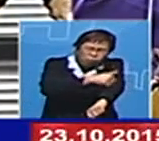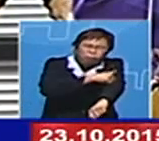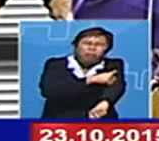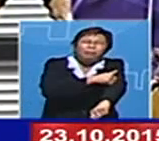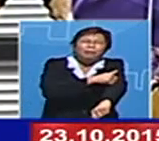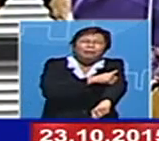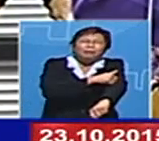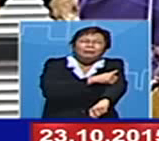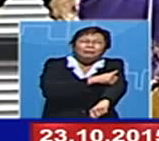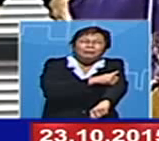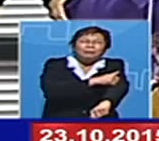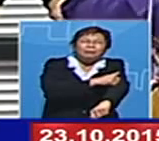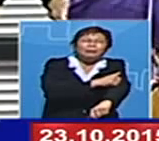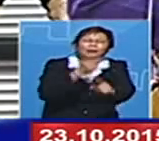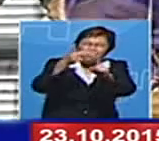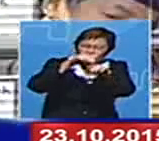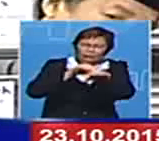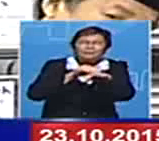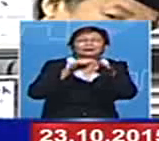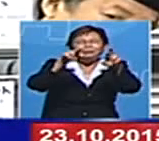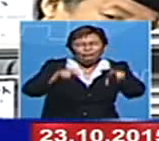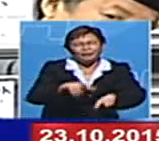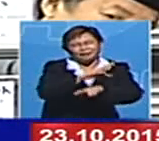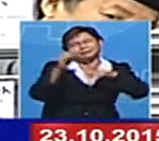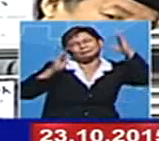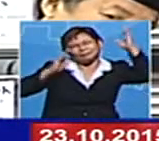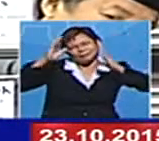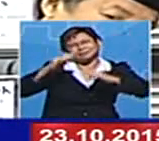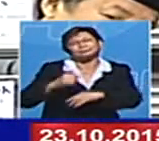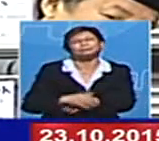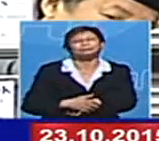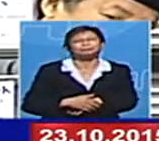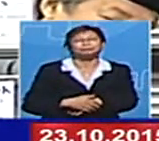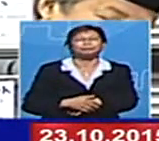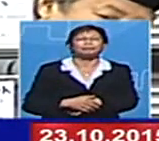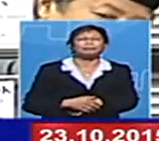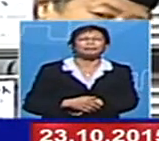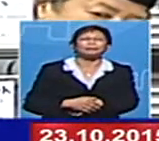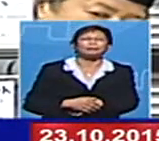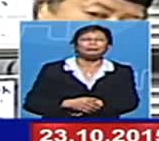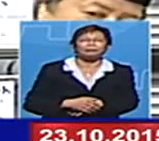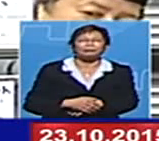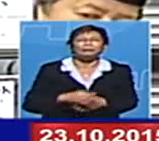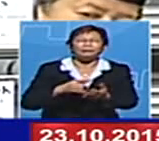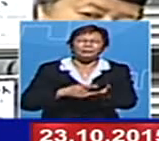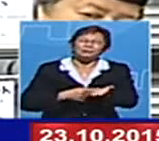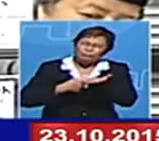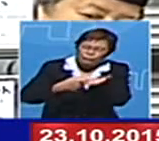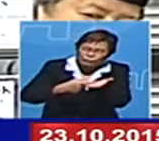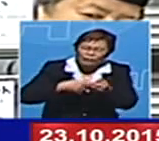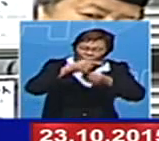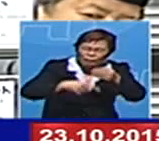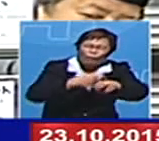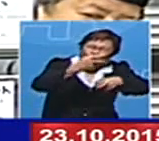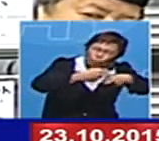nama kebaktian pada nusa dan bangsa lalunya berbicara tentang betapa susah dan